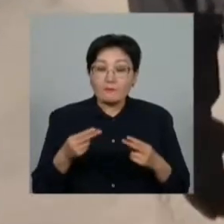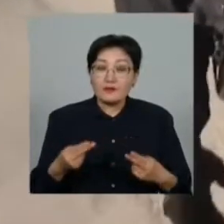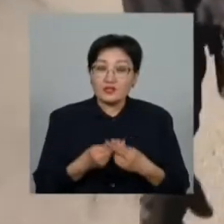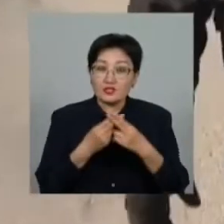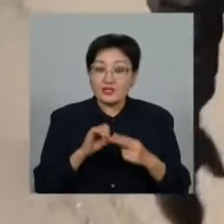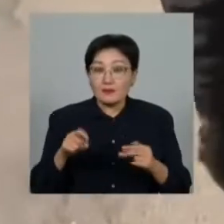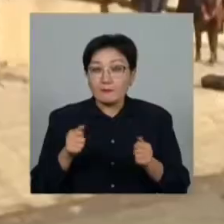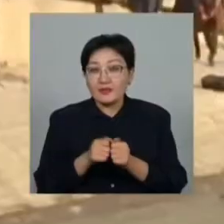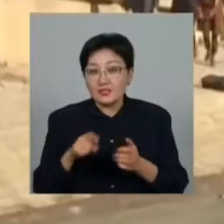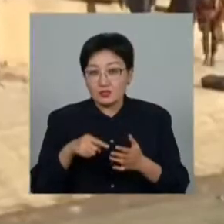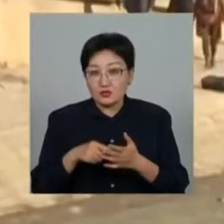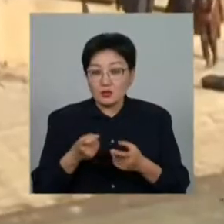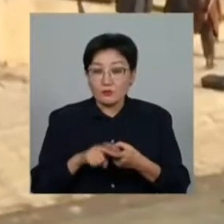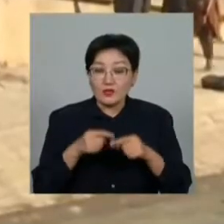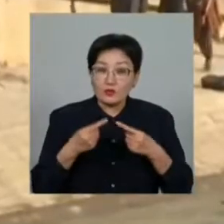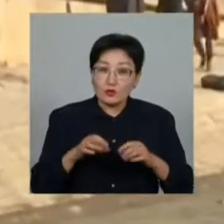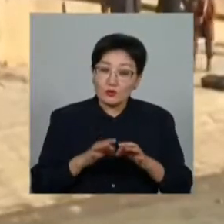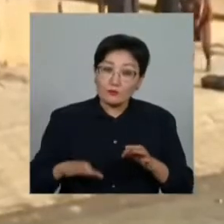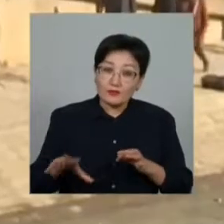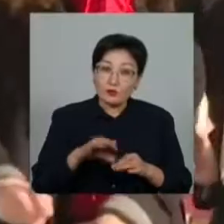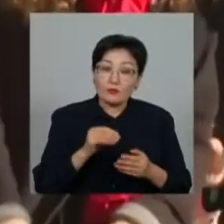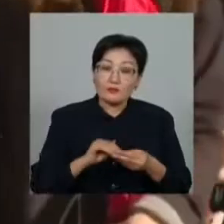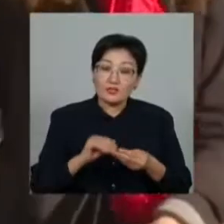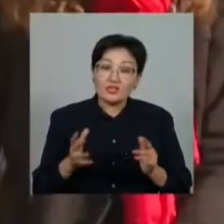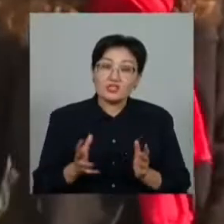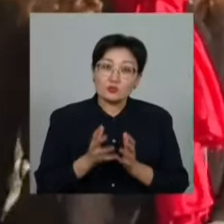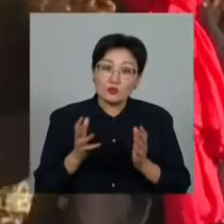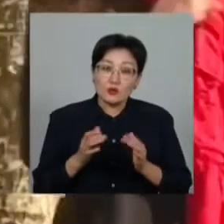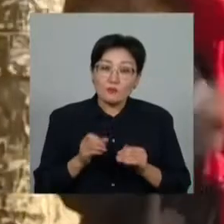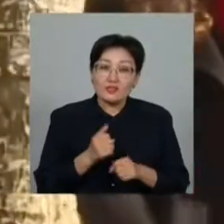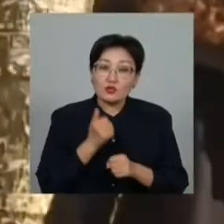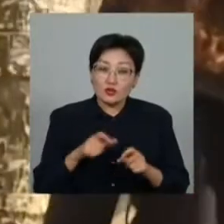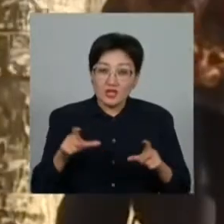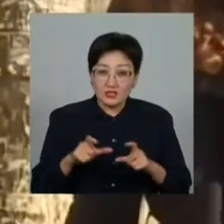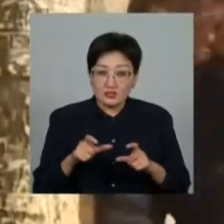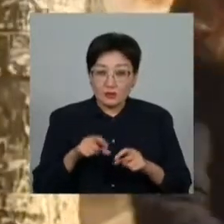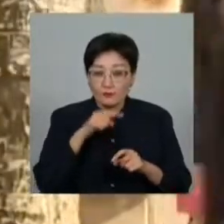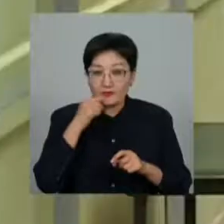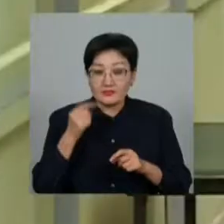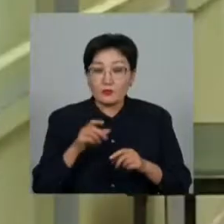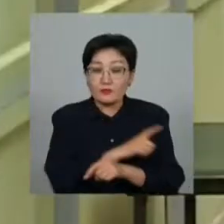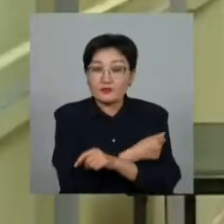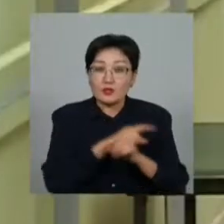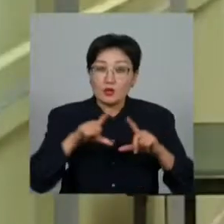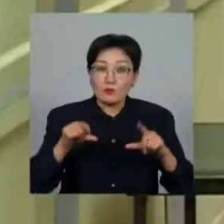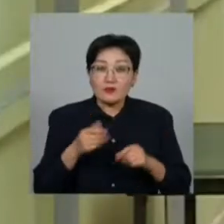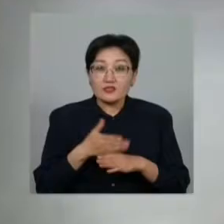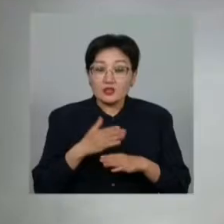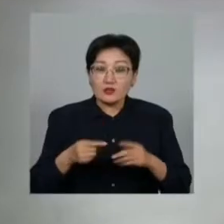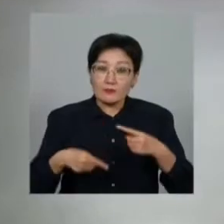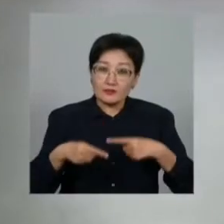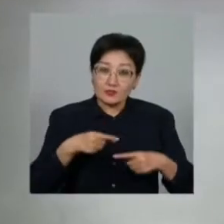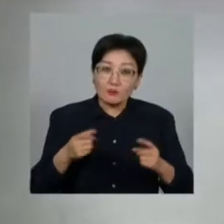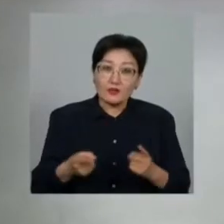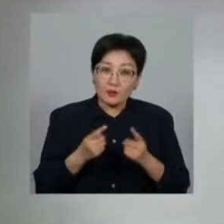в пригородах это не касается других регионов где по-прежнему сохраняется строгий карантин российские стационар и постепенно возвращаются